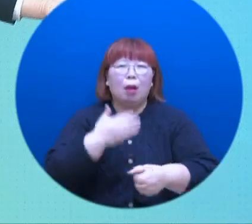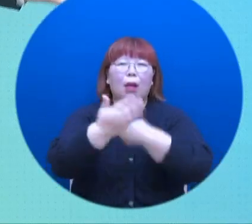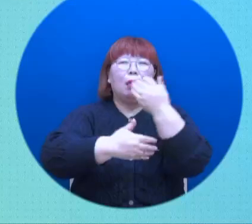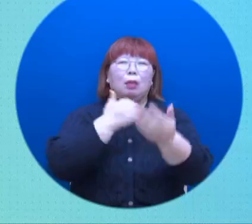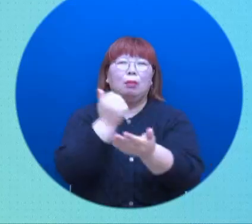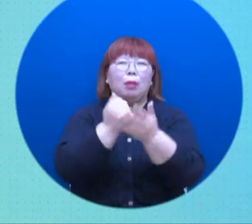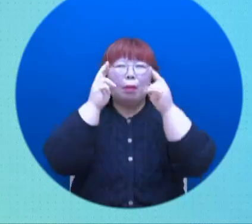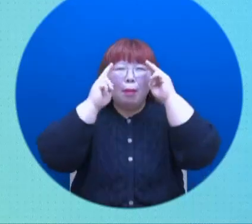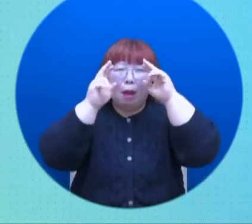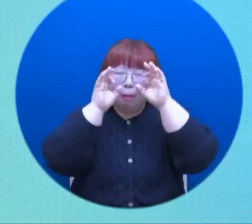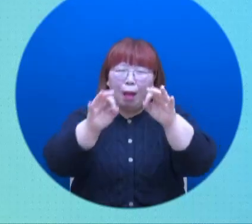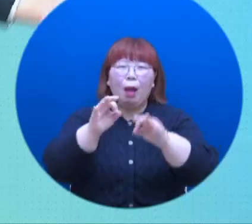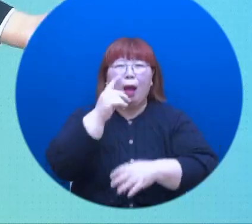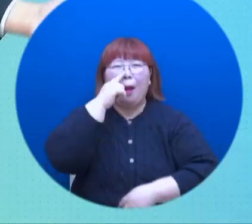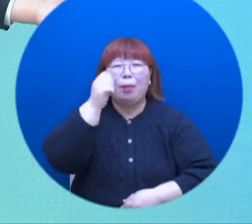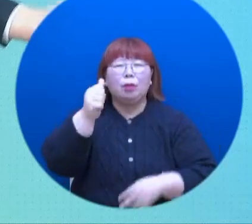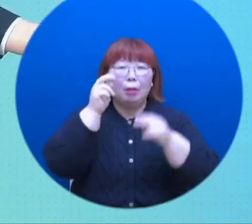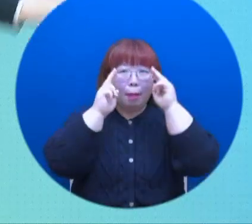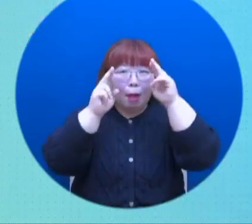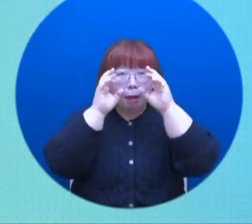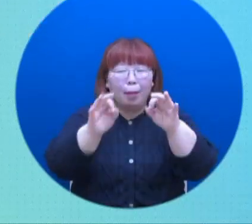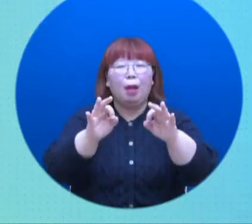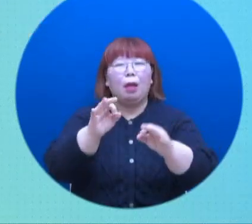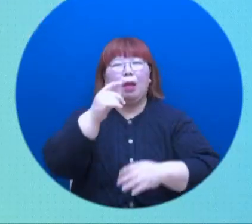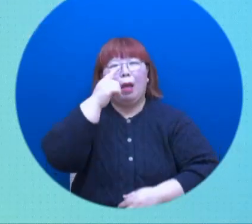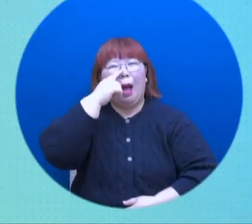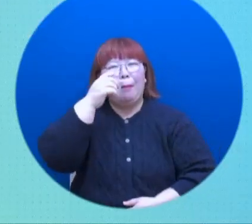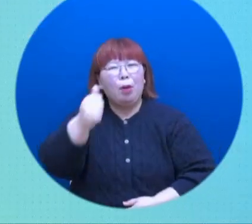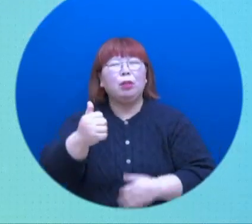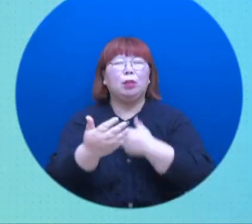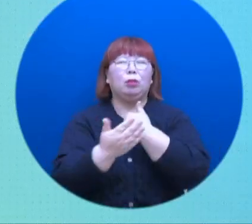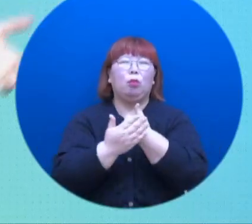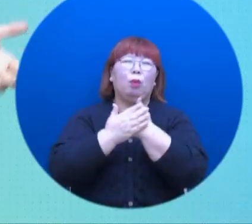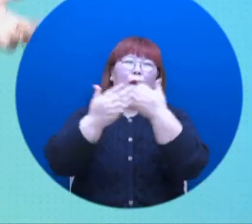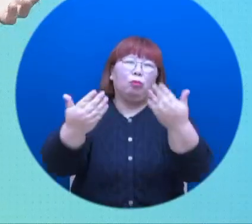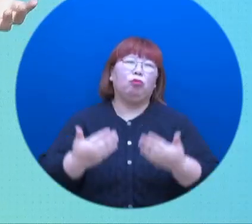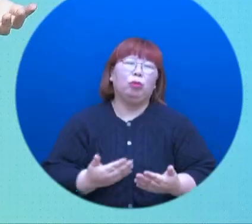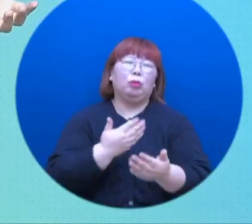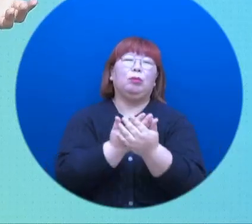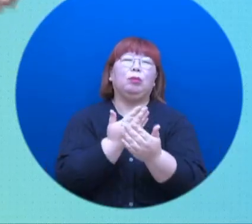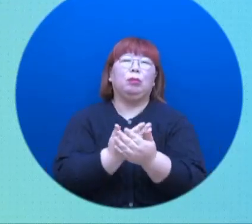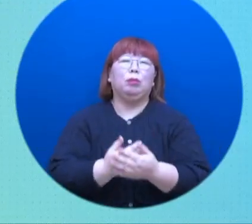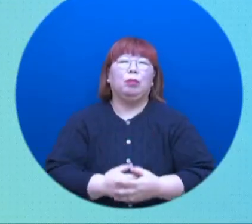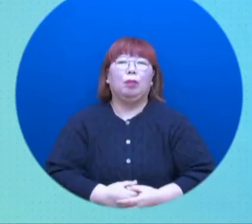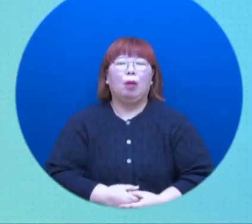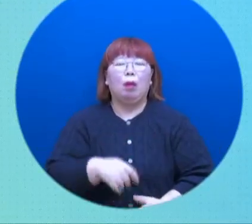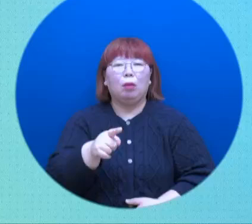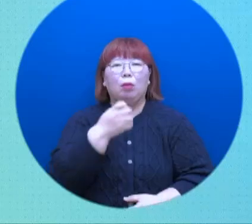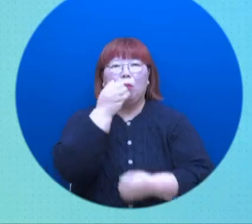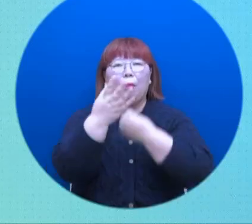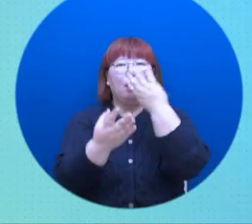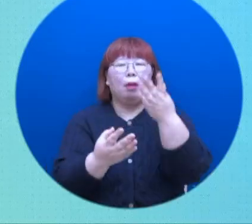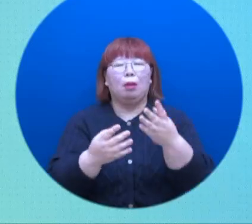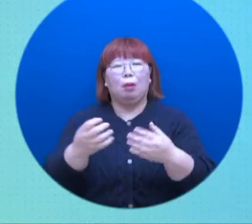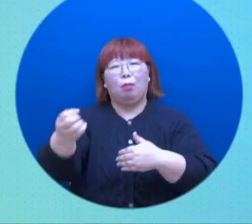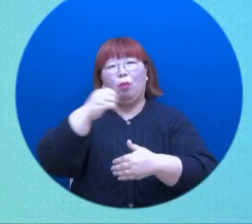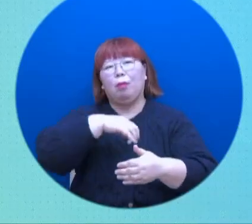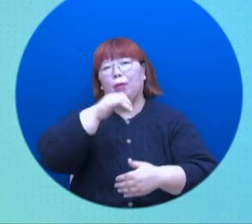바라봅니다. 아버지만 바라봅니다. 아버지 도와주시옵소서. 그 고백이 말씀에 담겨 있잖아요.